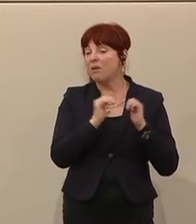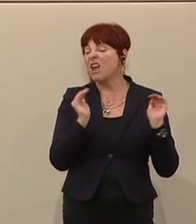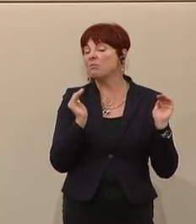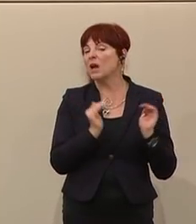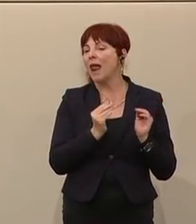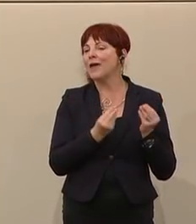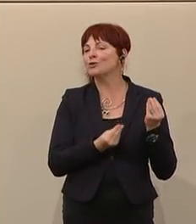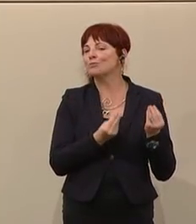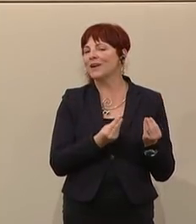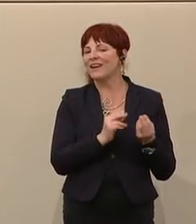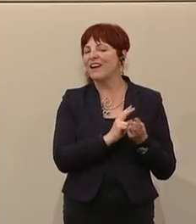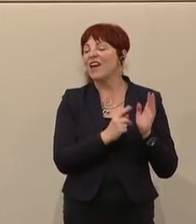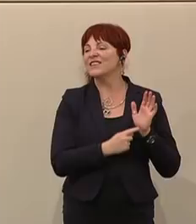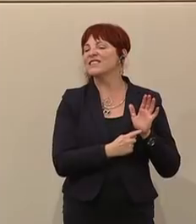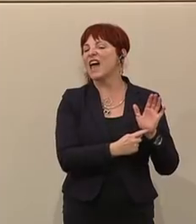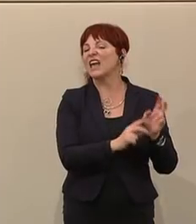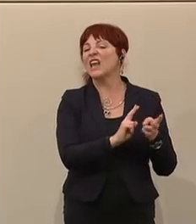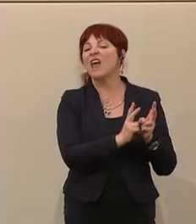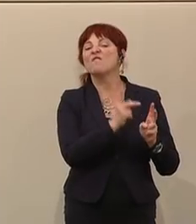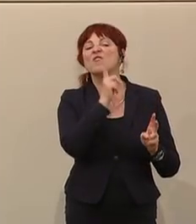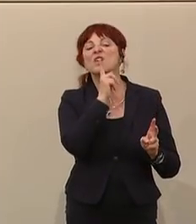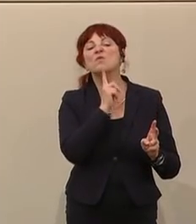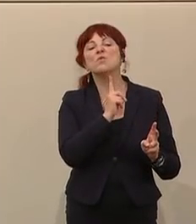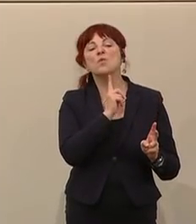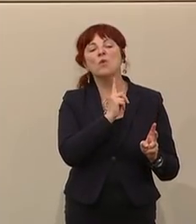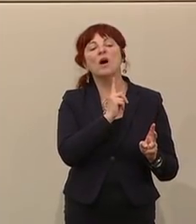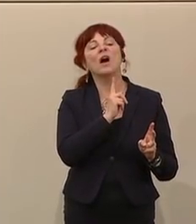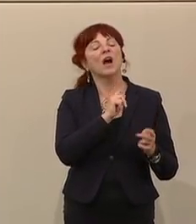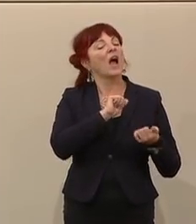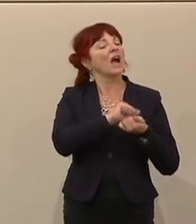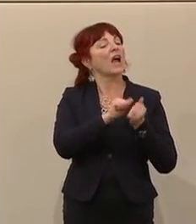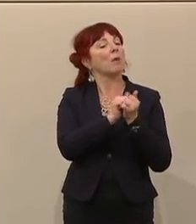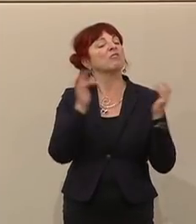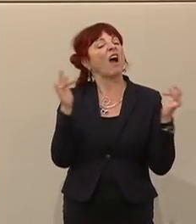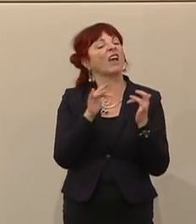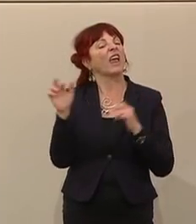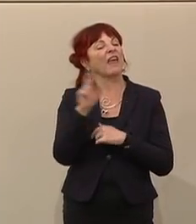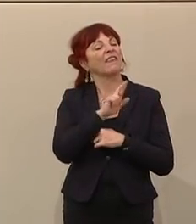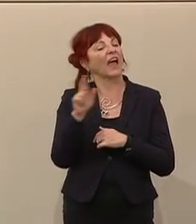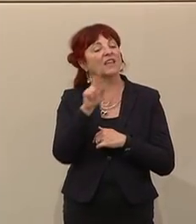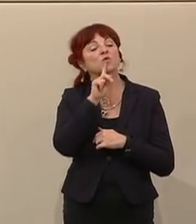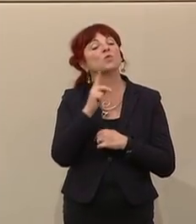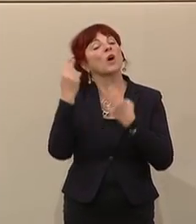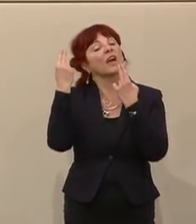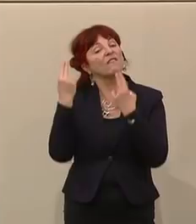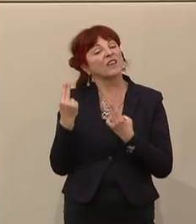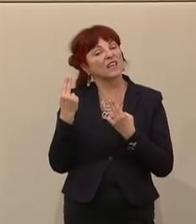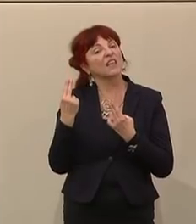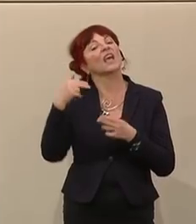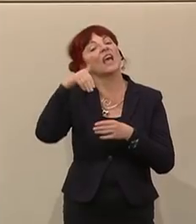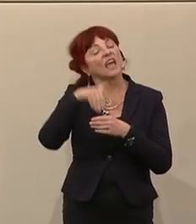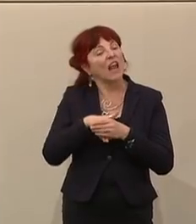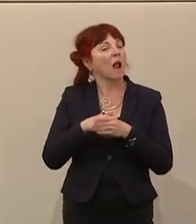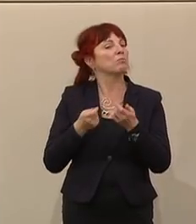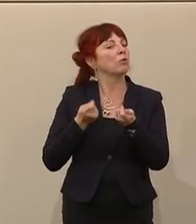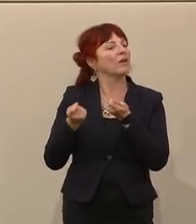Sie so tun, als ob es uns nur im Kampf gegen rechts darum ginge, welche Politik dahinter steht. Mein Problem ist